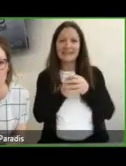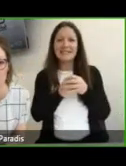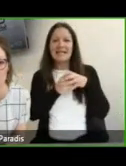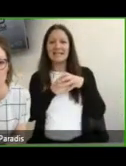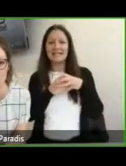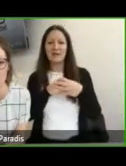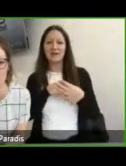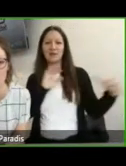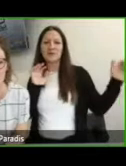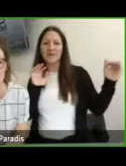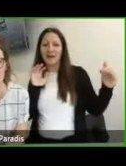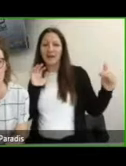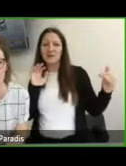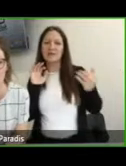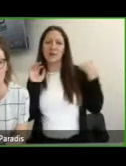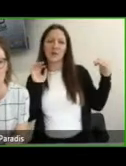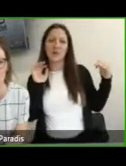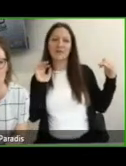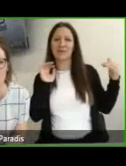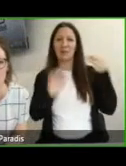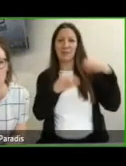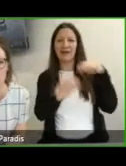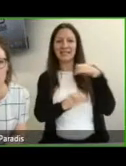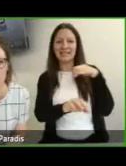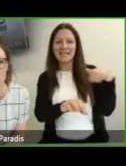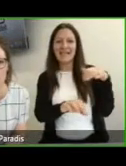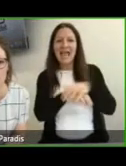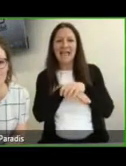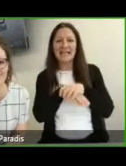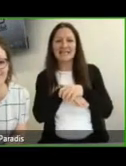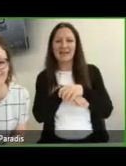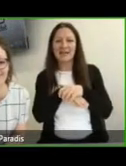parler. Est-ce que fausse nouvelle aussitôt lue, aussitôt partagée?